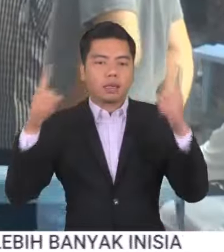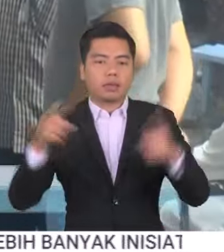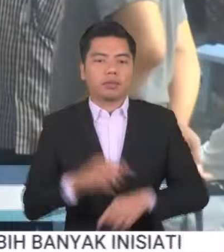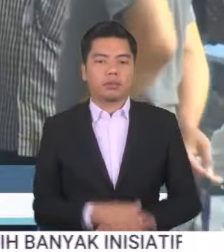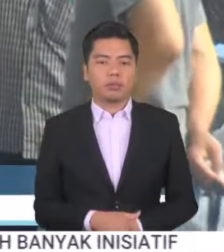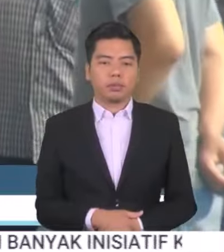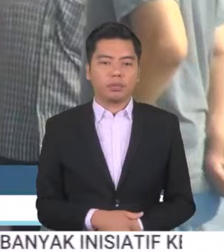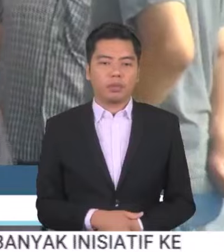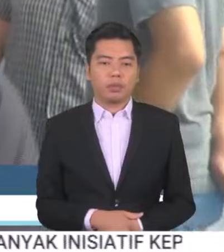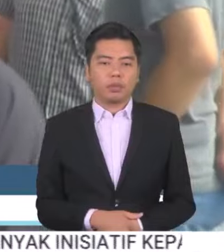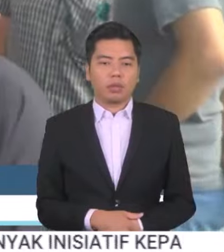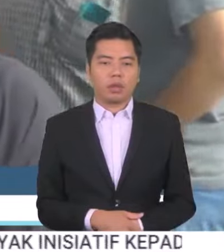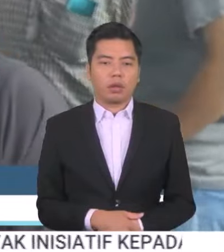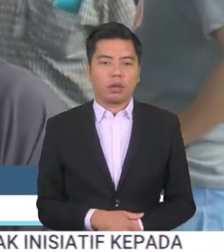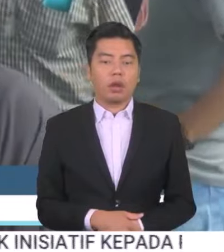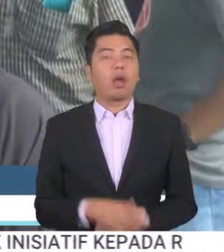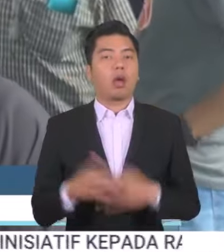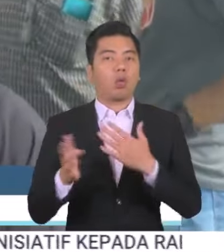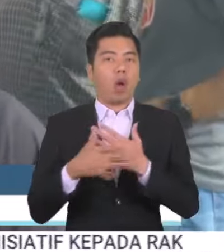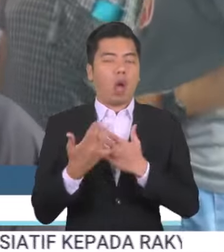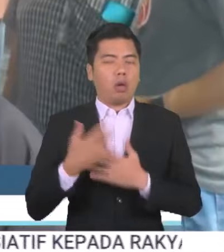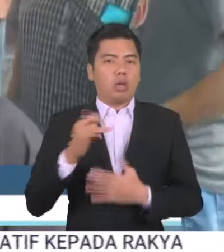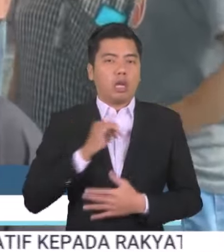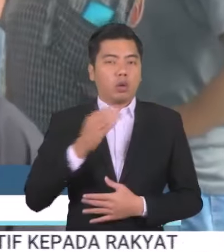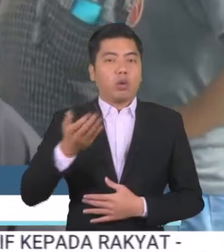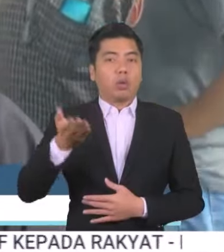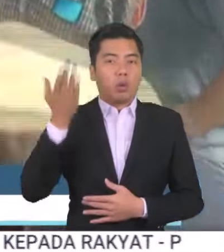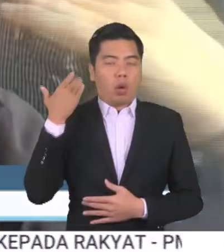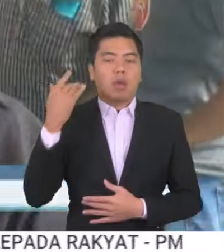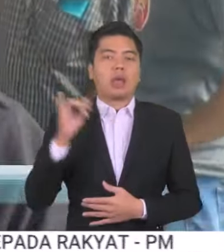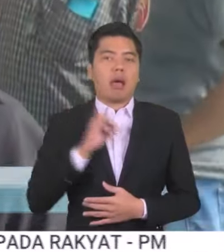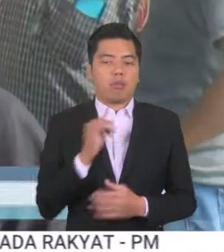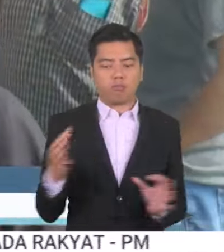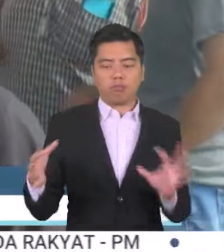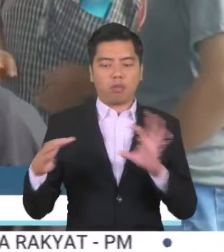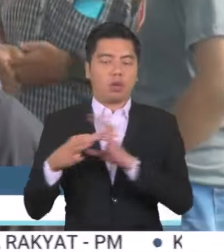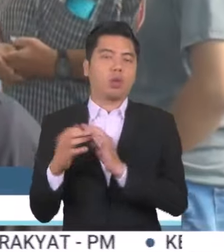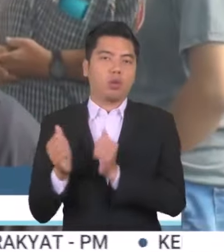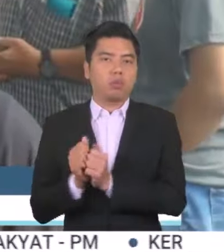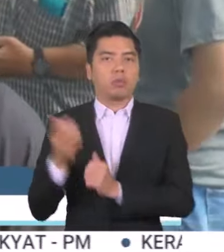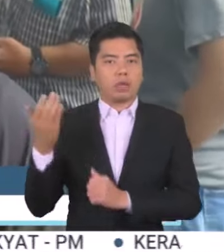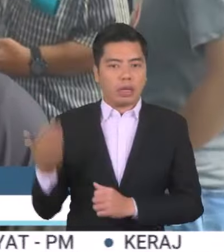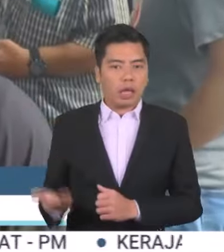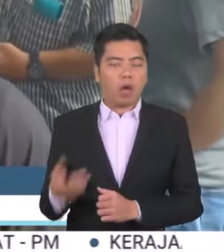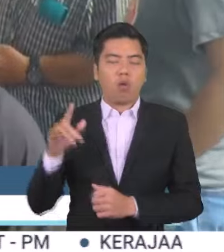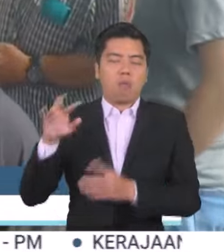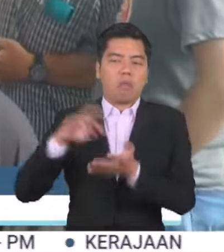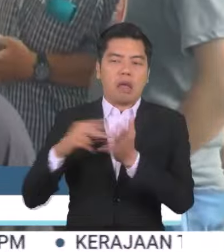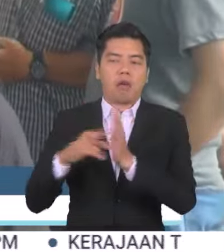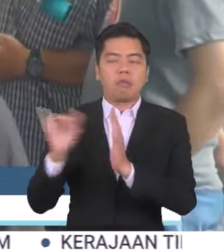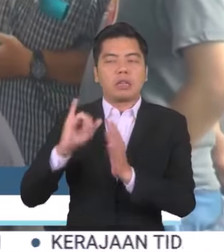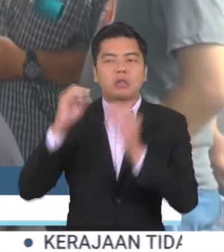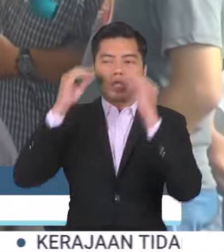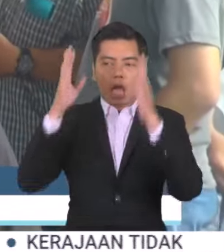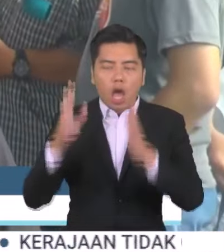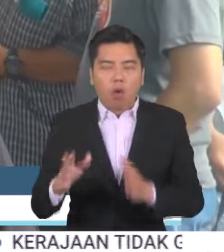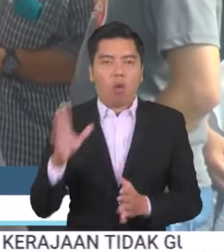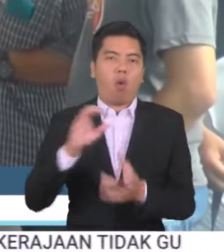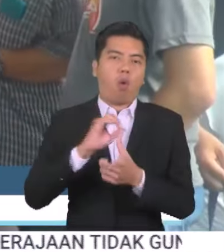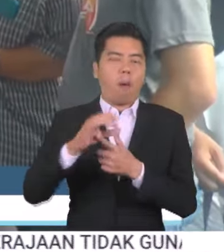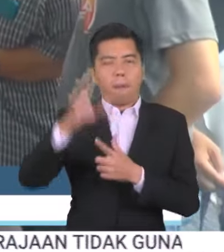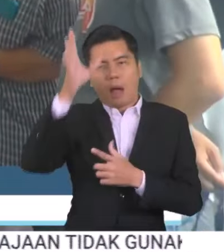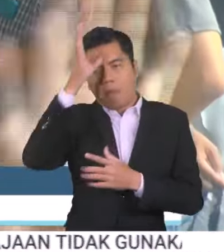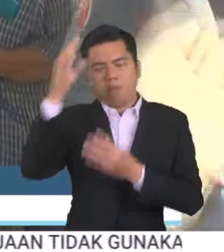penglibatan Kak memang dengan arwah kan. So dia umpama cikgu, umpama bapa, guru semualah